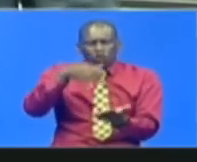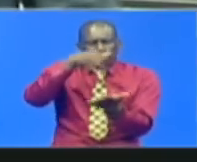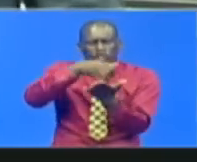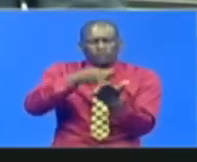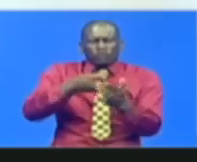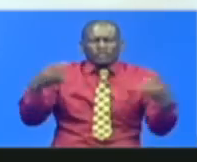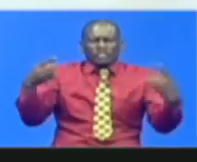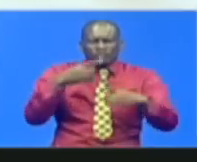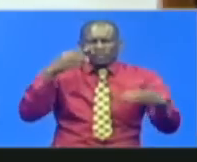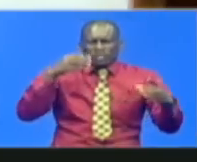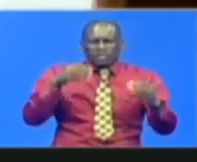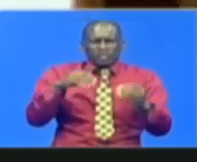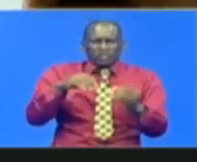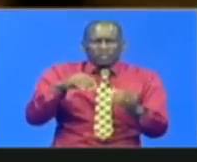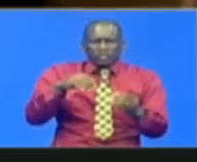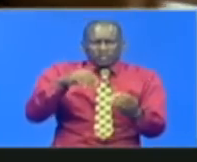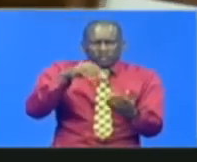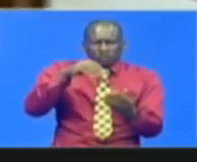mbalimbali.